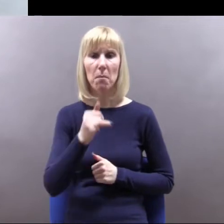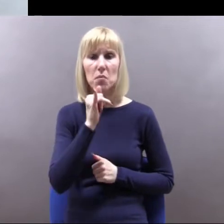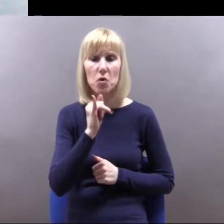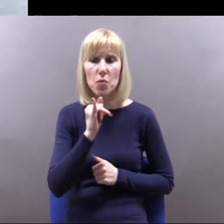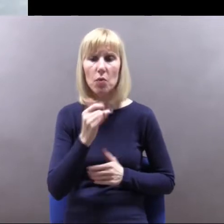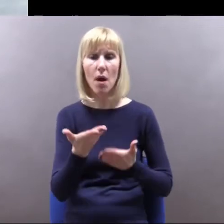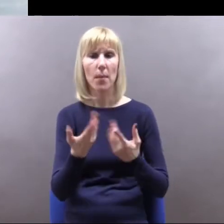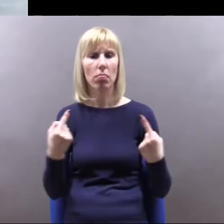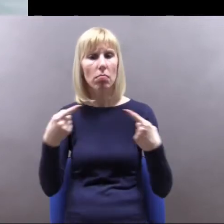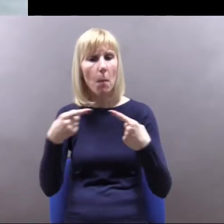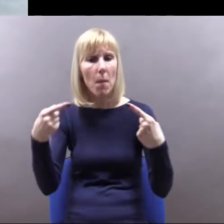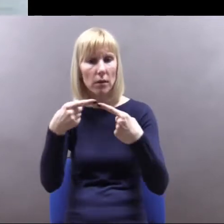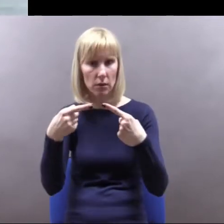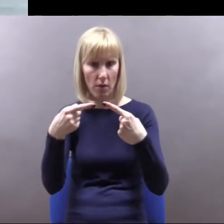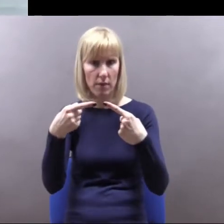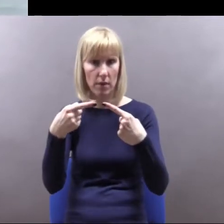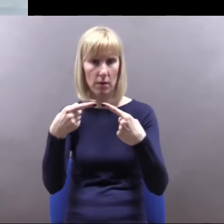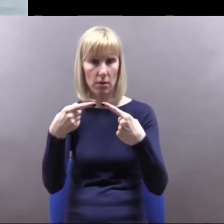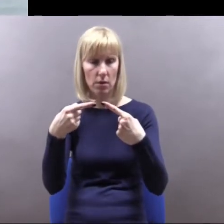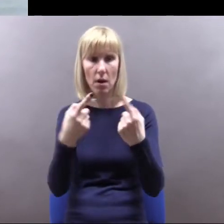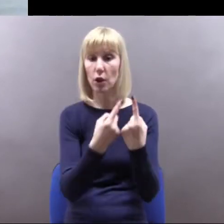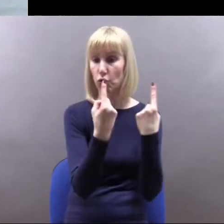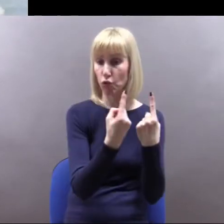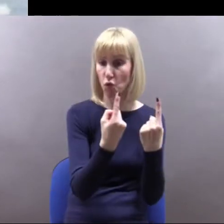w przestrzeni, że no, próbujemy dostosować